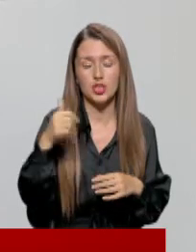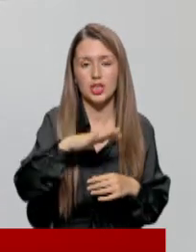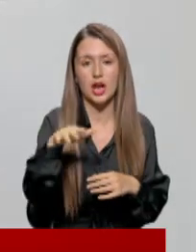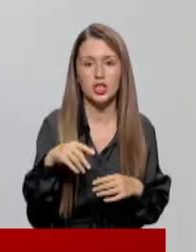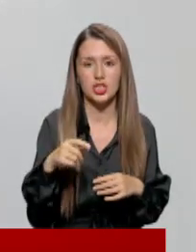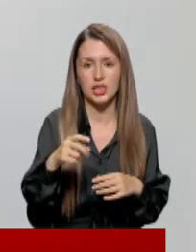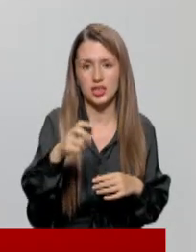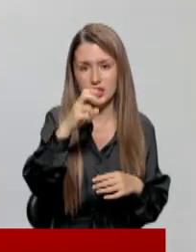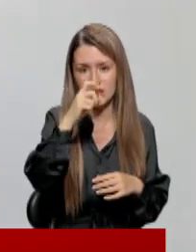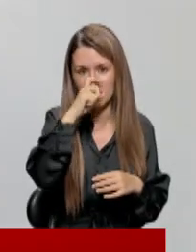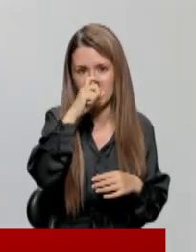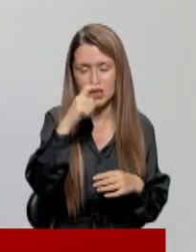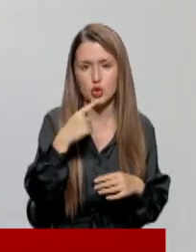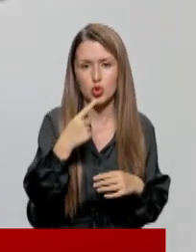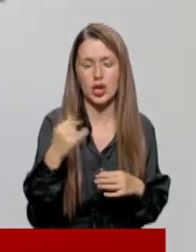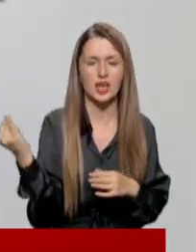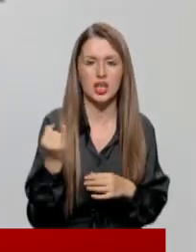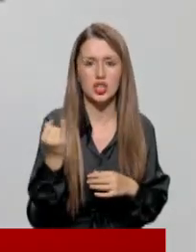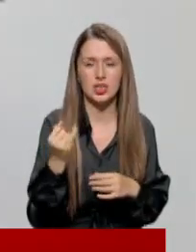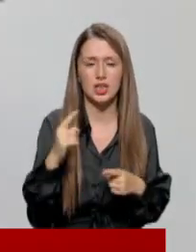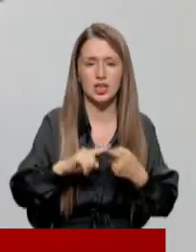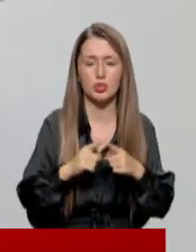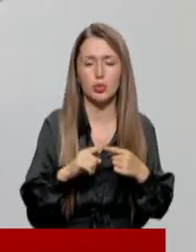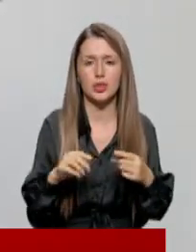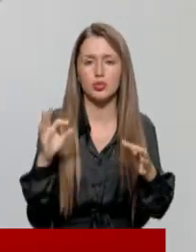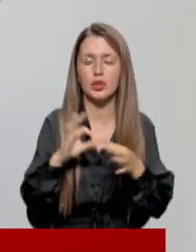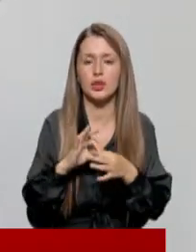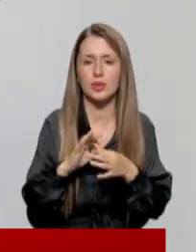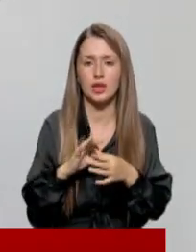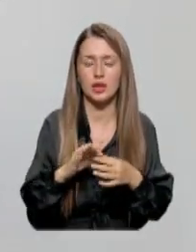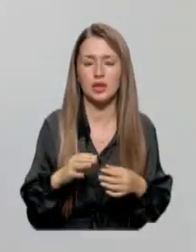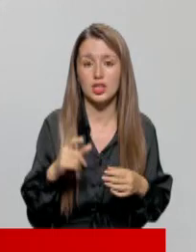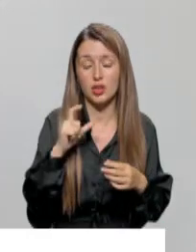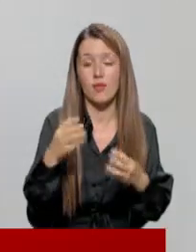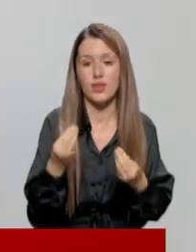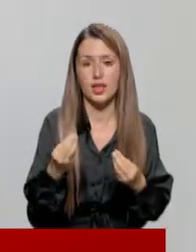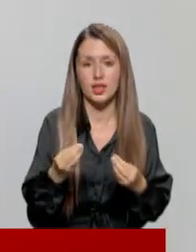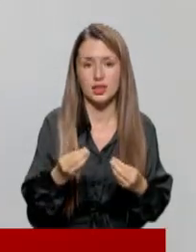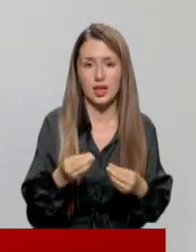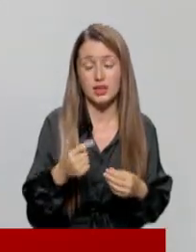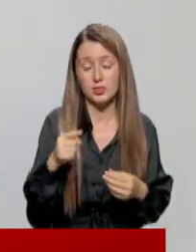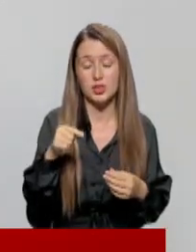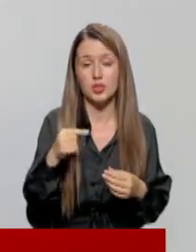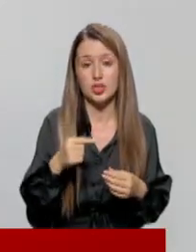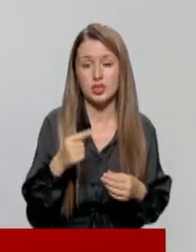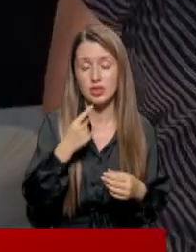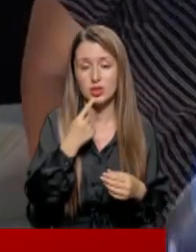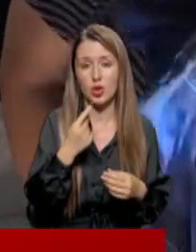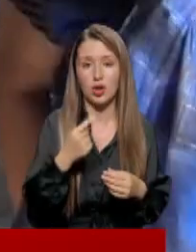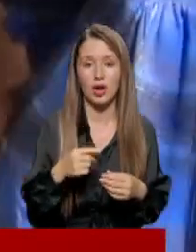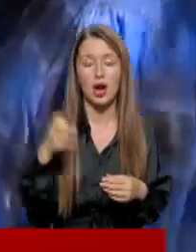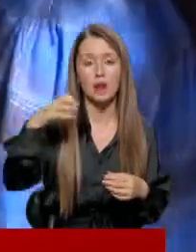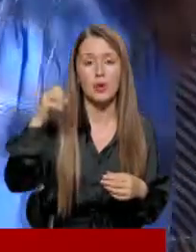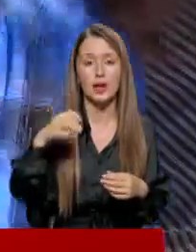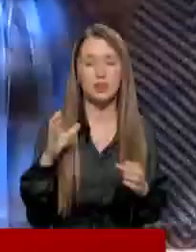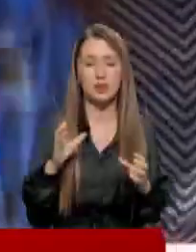söylerken, müjdelerken, eleştirirken, diplomatik muhataplarına Twitter'dan cevap verirken, beyefendi çıkmış şimdi Twitter'dan yapmayın. AK Parti